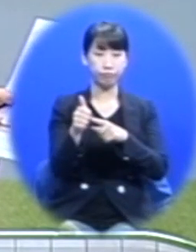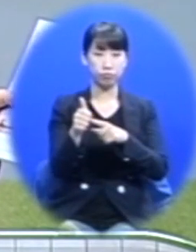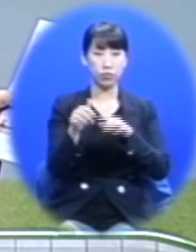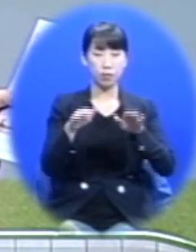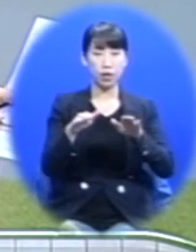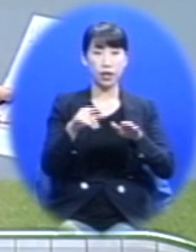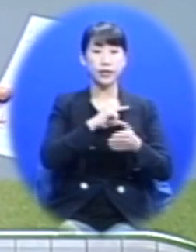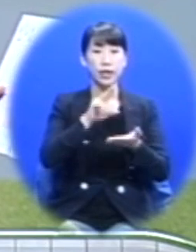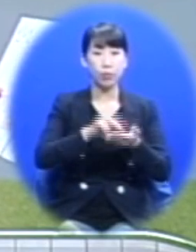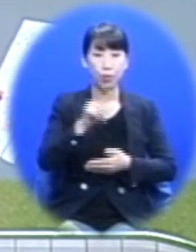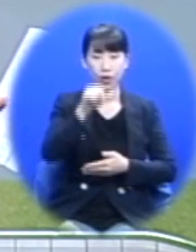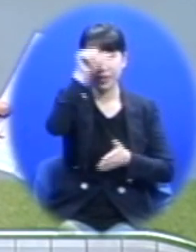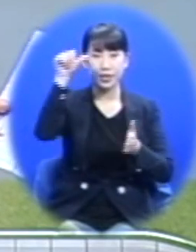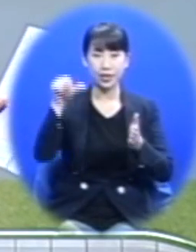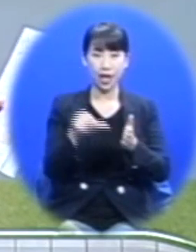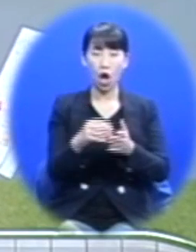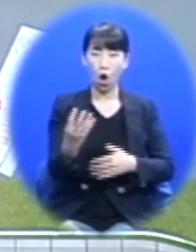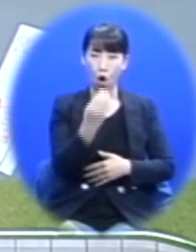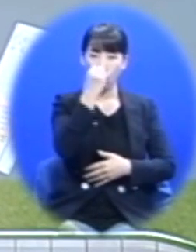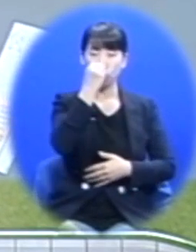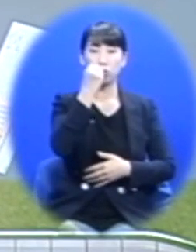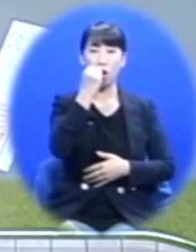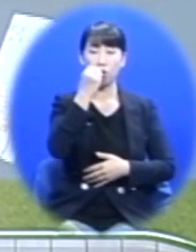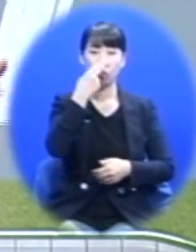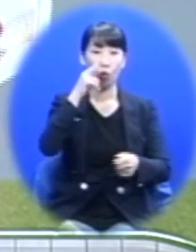인생 거룩한 모험에 던져라.